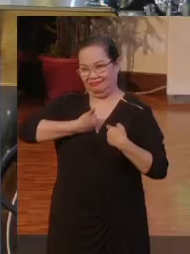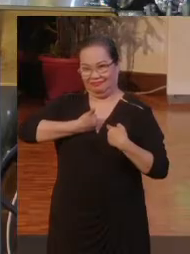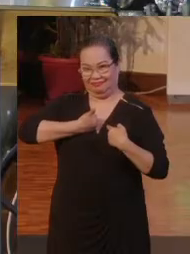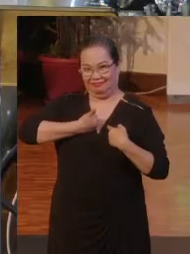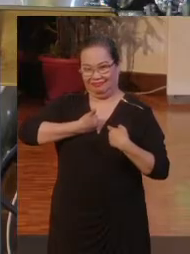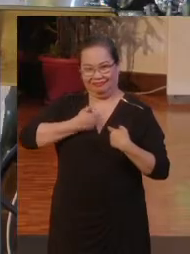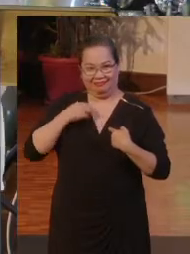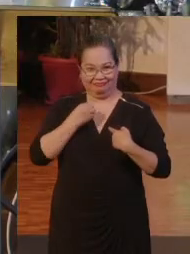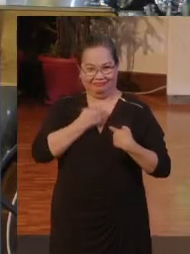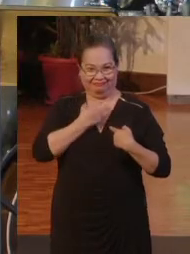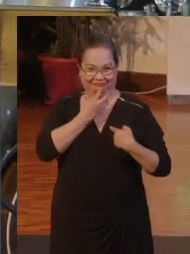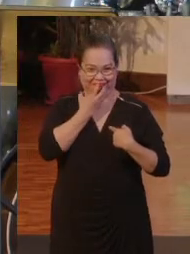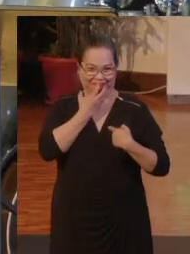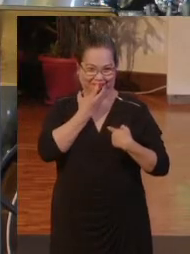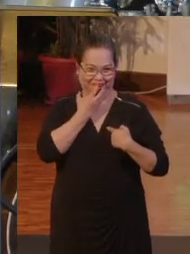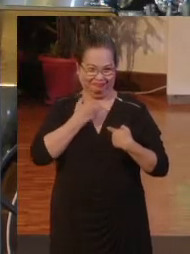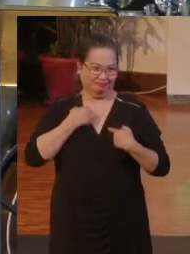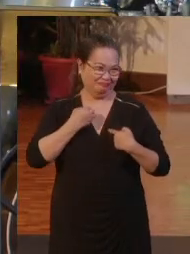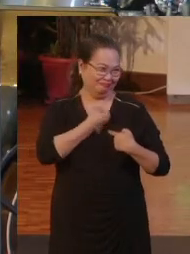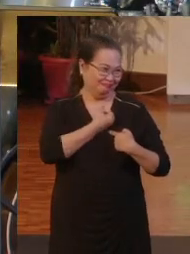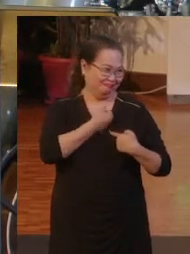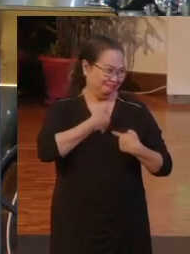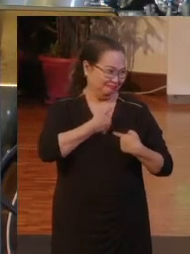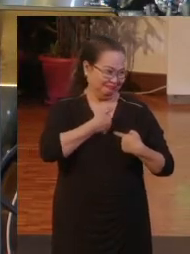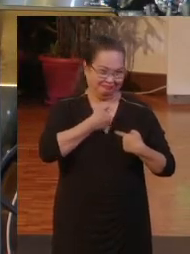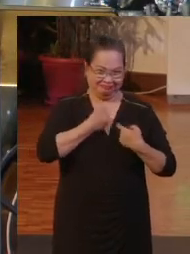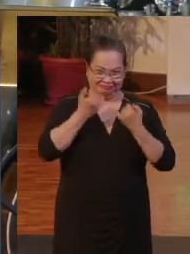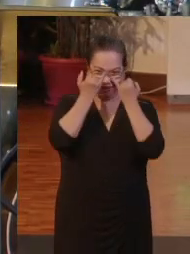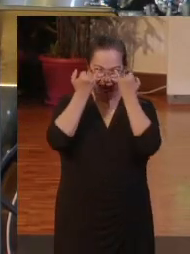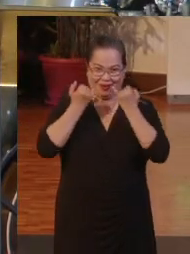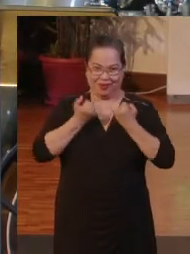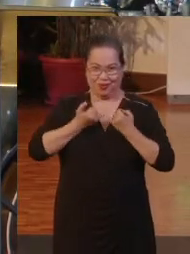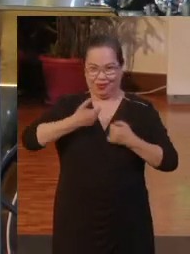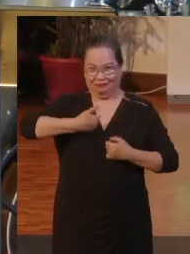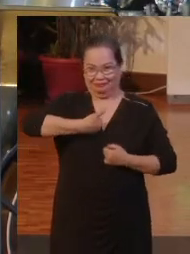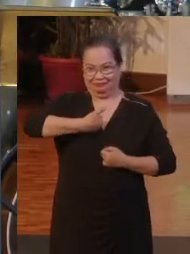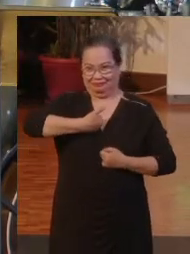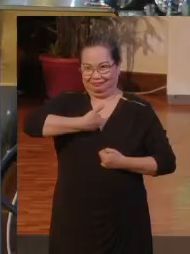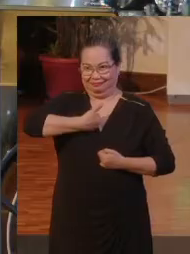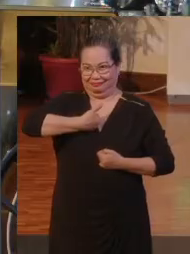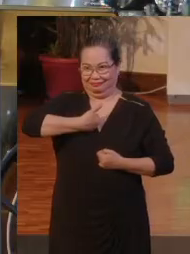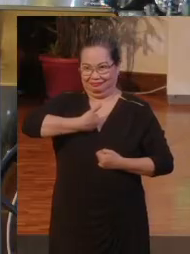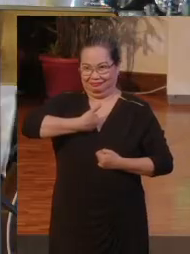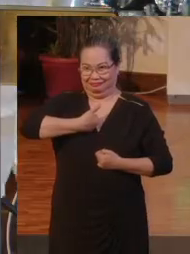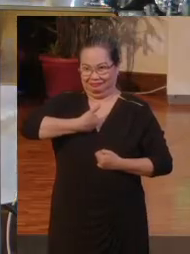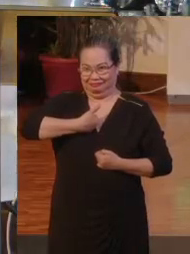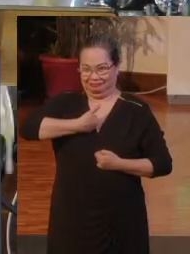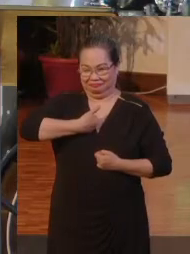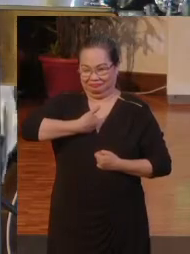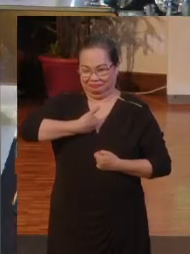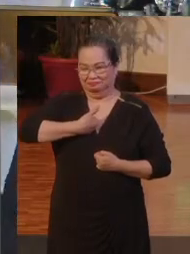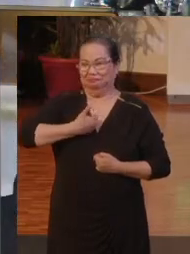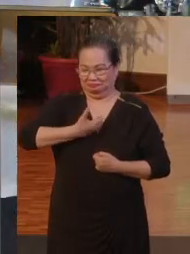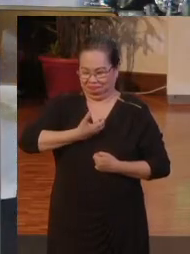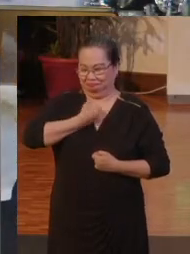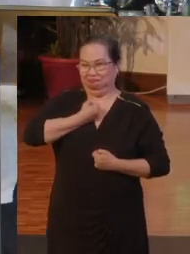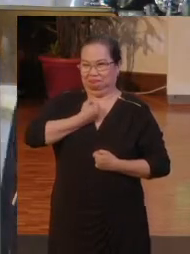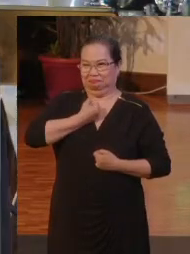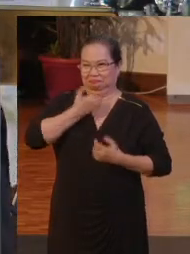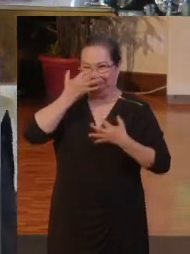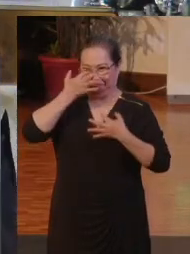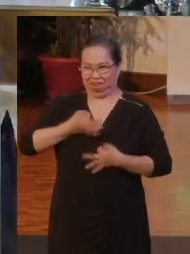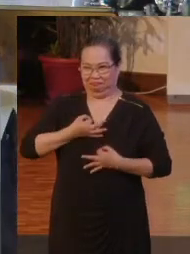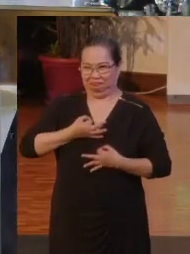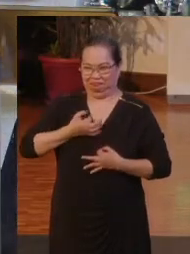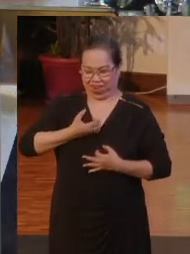Ang ating sarili, ang pinakamalaki nating Diyos-Diyosan. Ang sarili nating gusto, sarili nating kalooban,